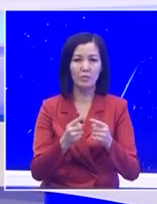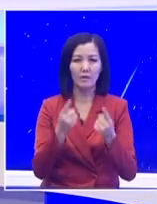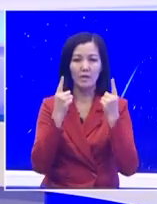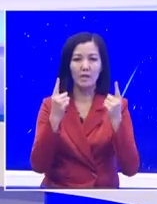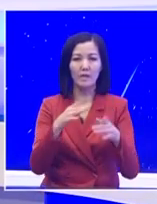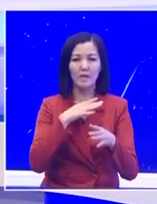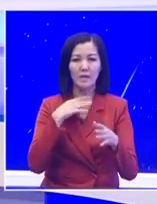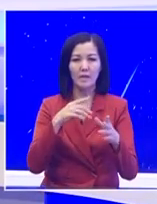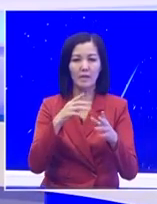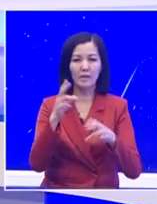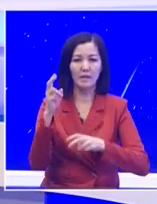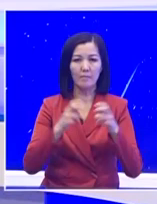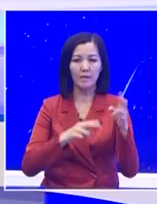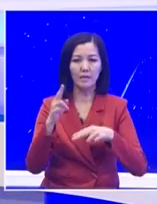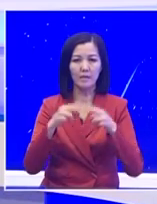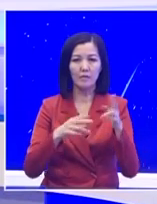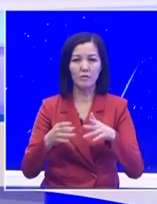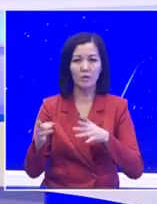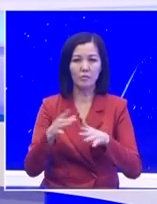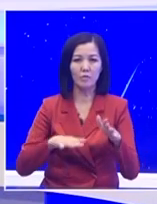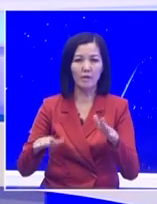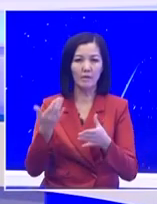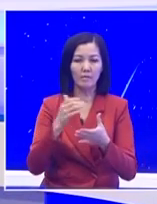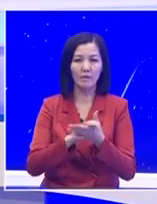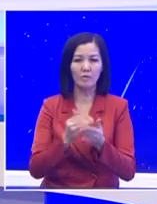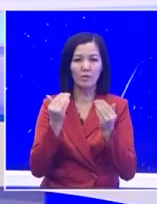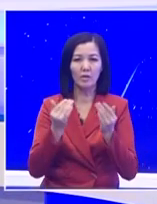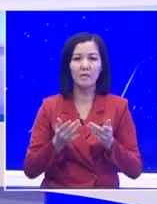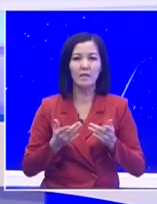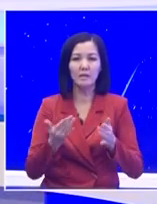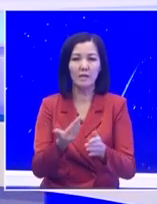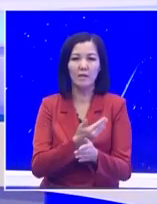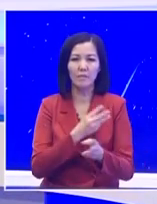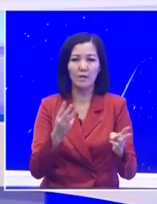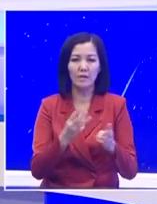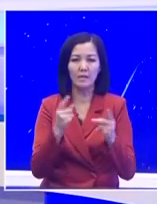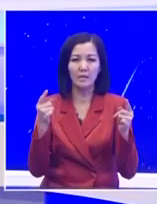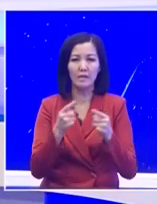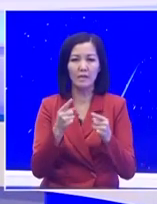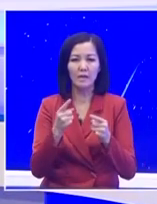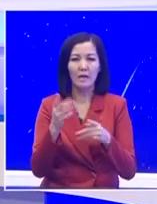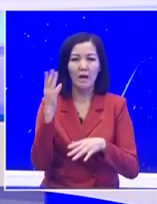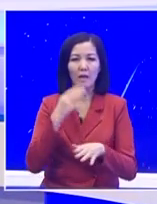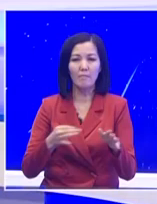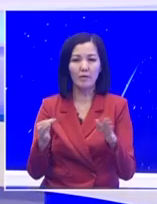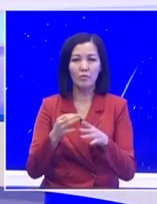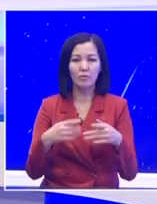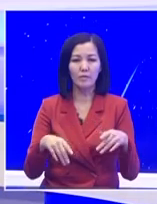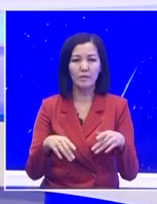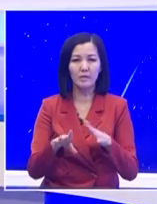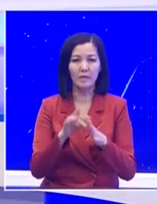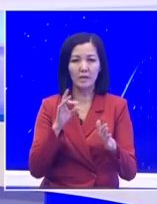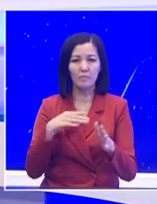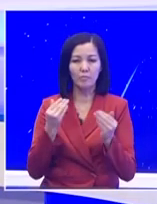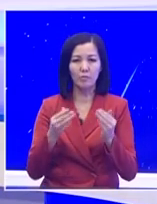салу үшін республика аймақтарымен танысып жүр. Әзірге талап таңдауларына сәйкес келетін бірден бір аймақ Алматы облысы сынды.